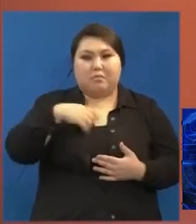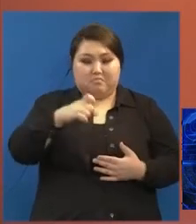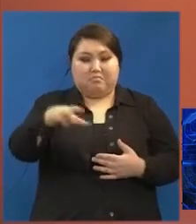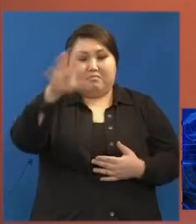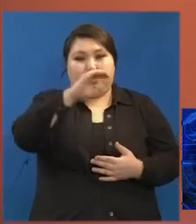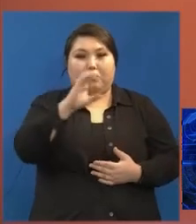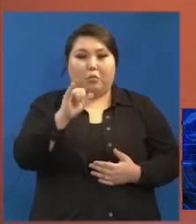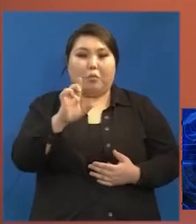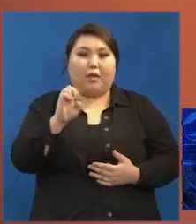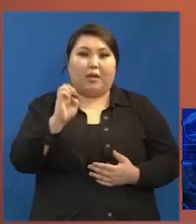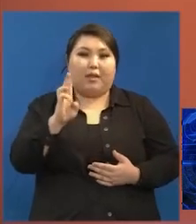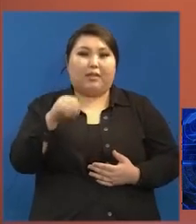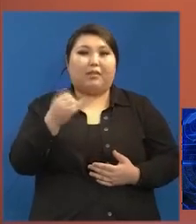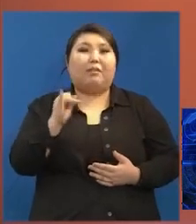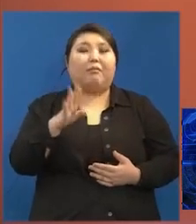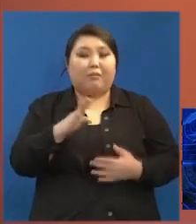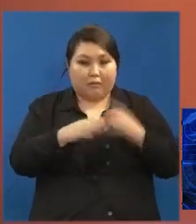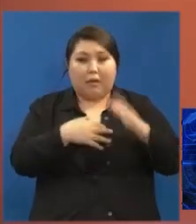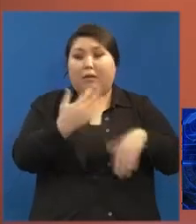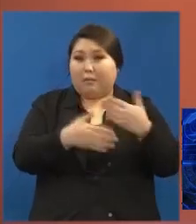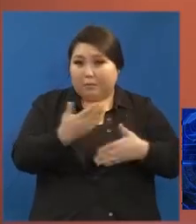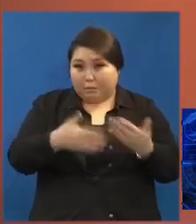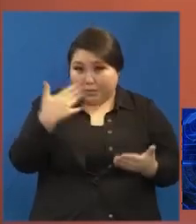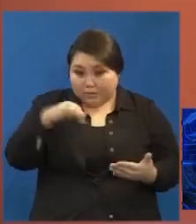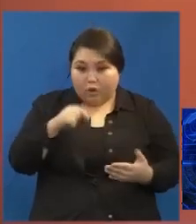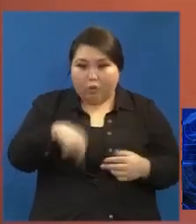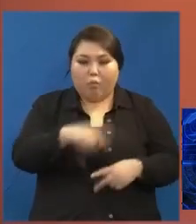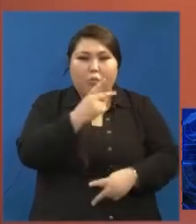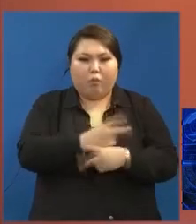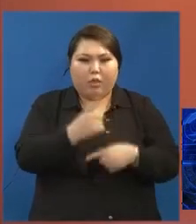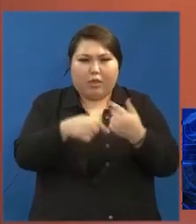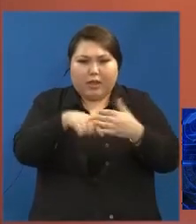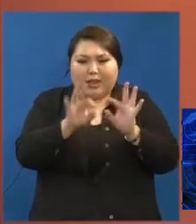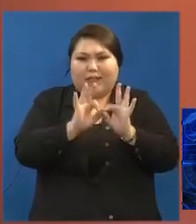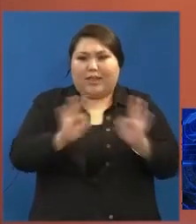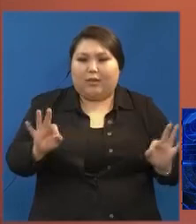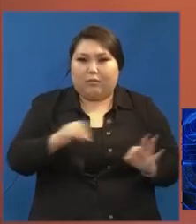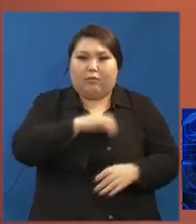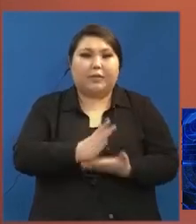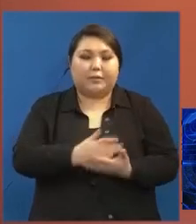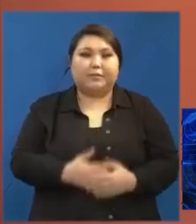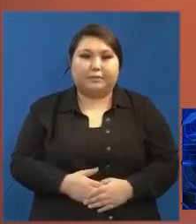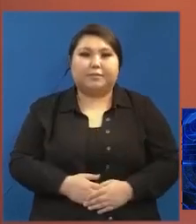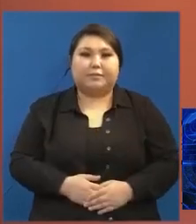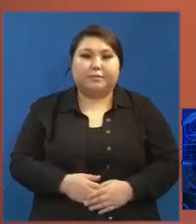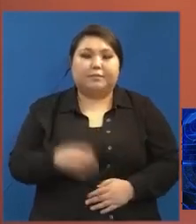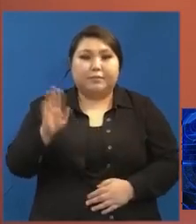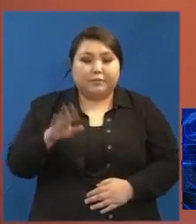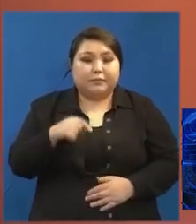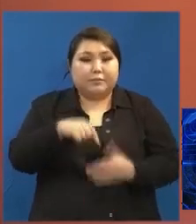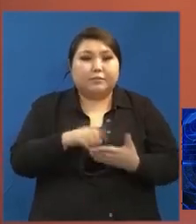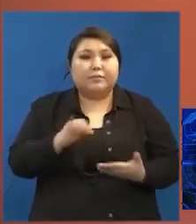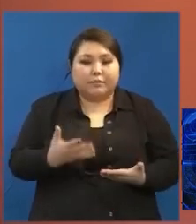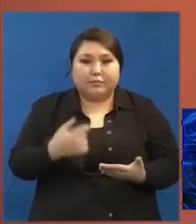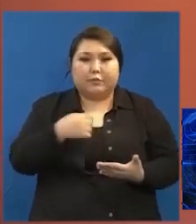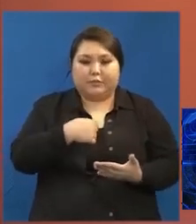субъектив байдлаар одоо хандаж ирсэн бол одоо энэ хууль бүр наривчилж одоо оруулж өгсөн байгаа. Тийм учраас энэ